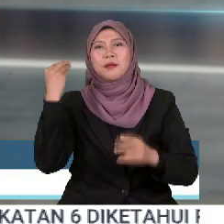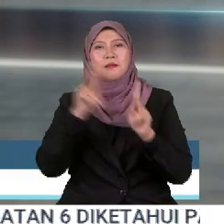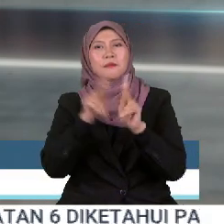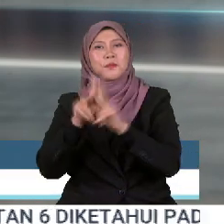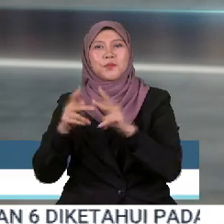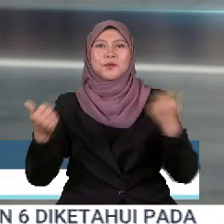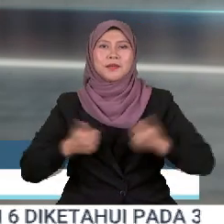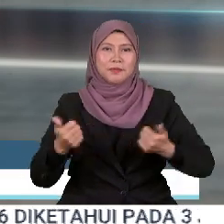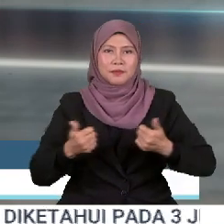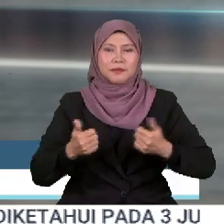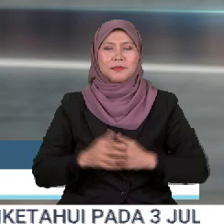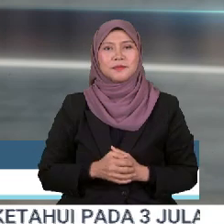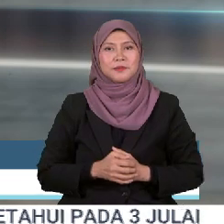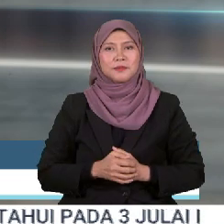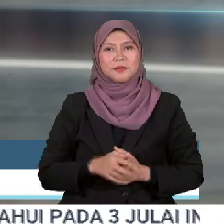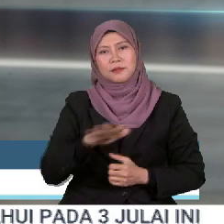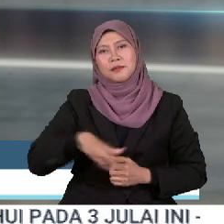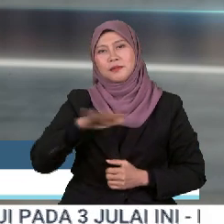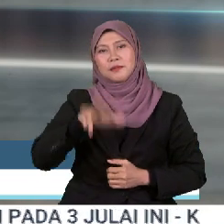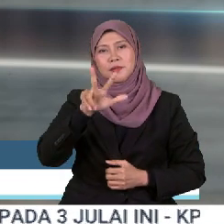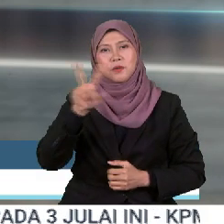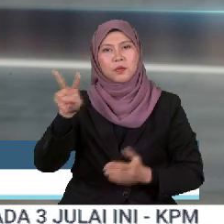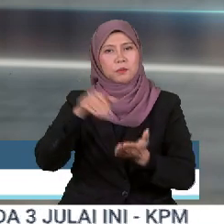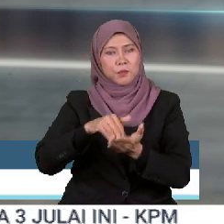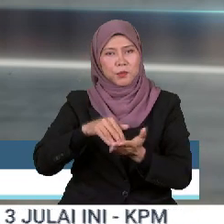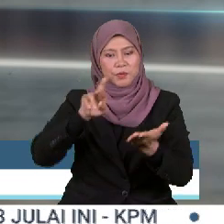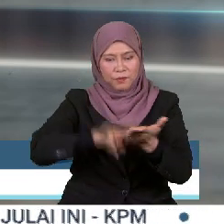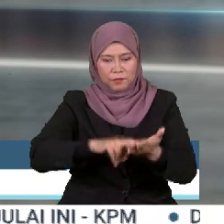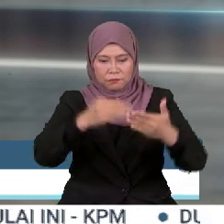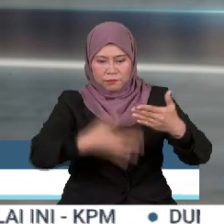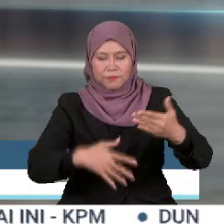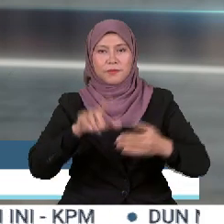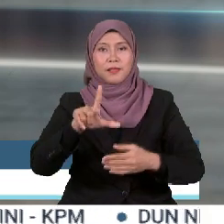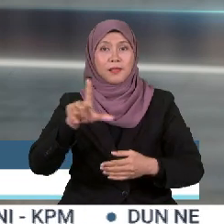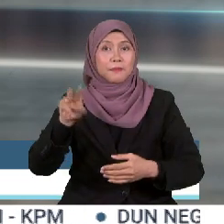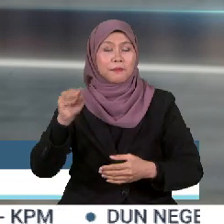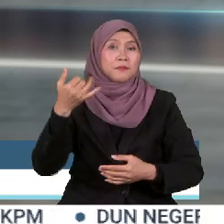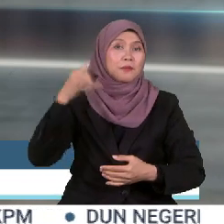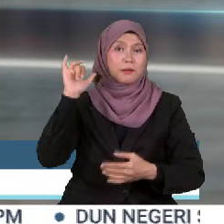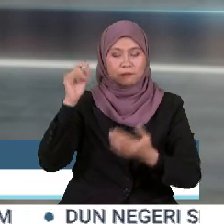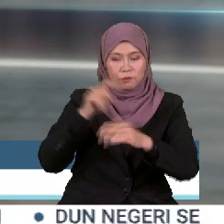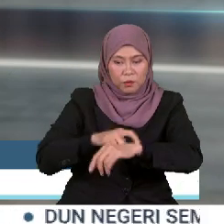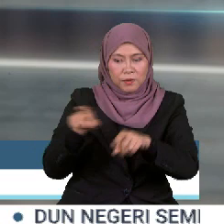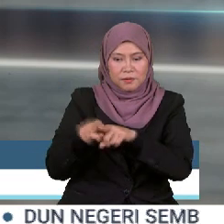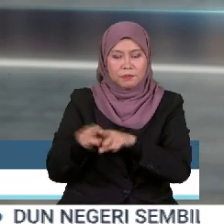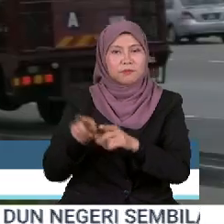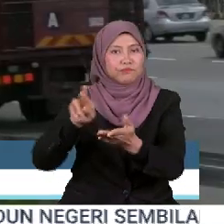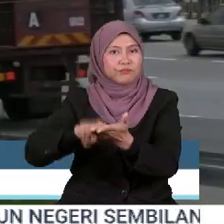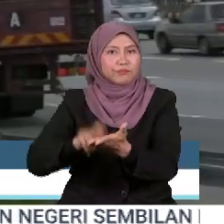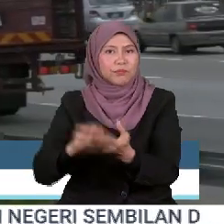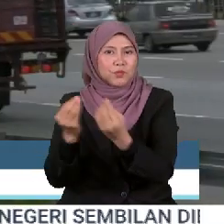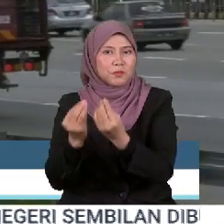menyambut Aidil adhaar kira-kira 32000 kenderaan direkodkan melalui lebuh Raya itu semalam pada waktu yang sama